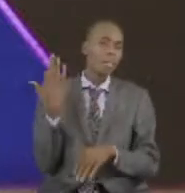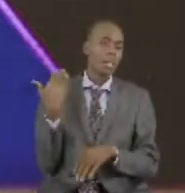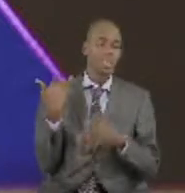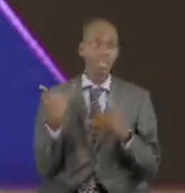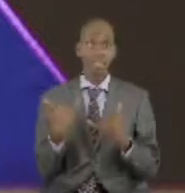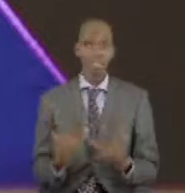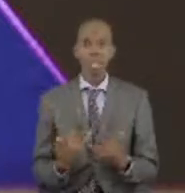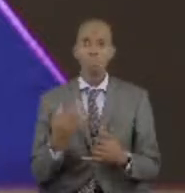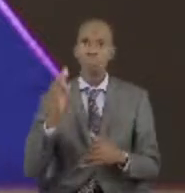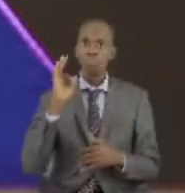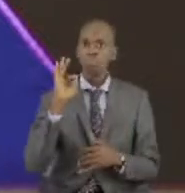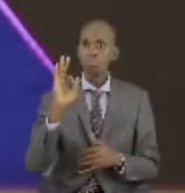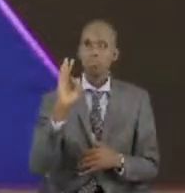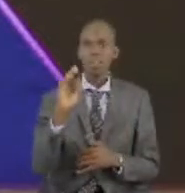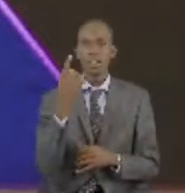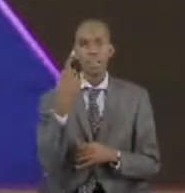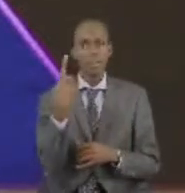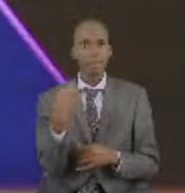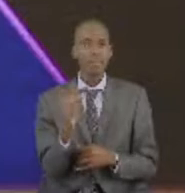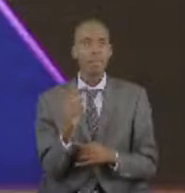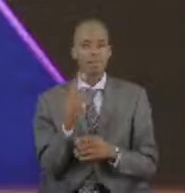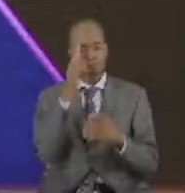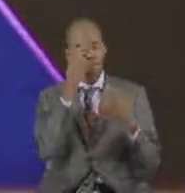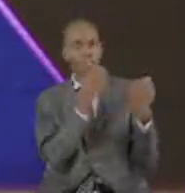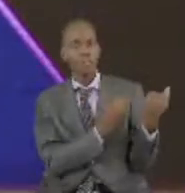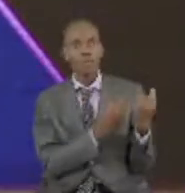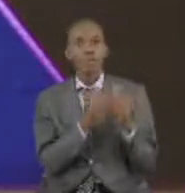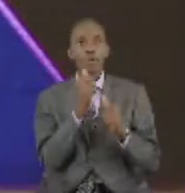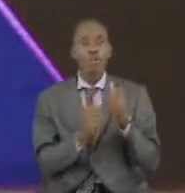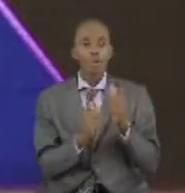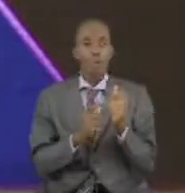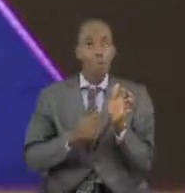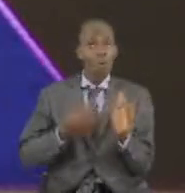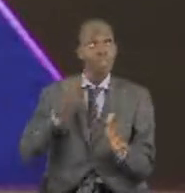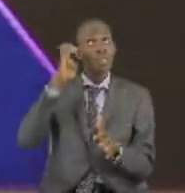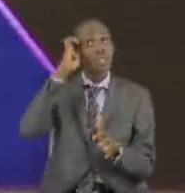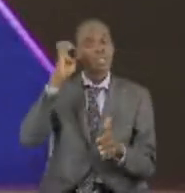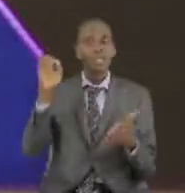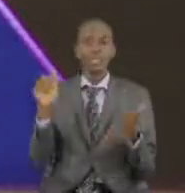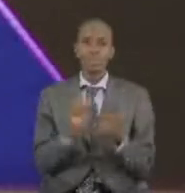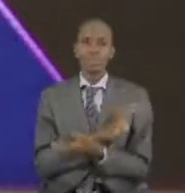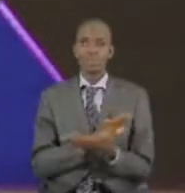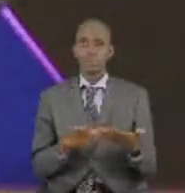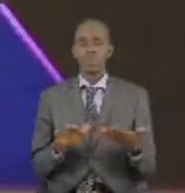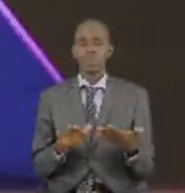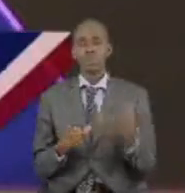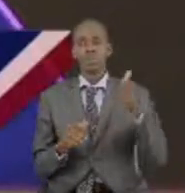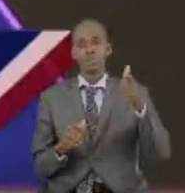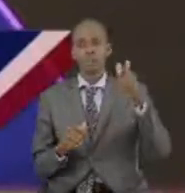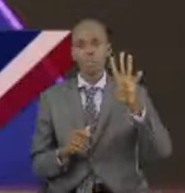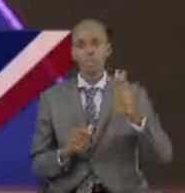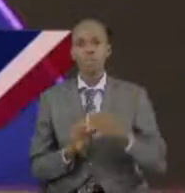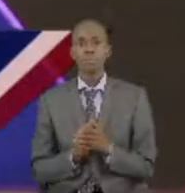maintenant la fois que le s'efforçait alors de détruire verser v4